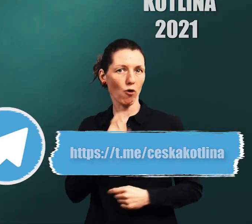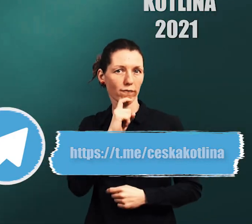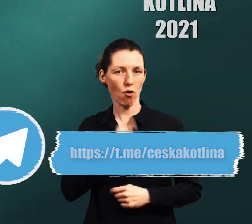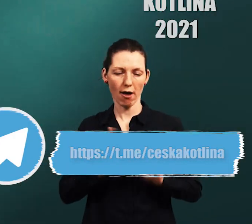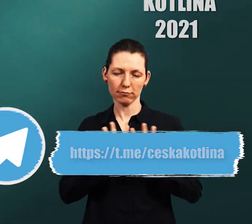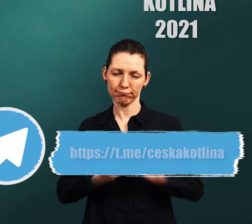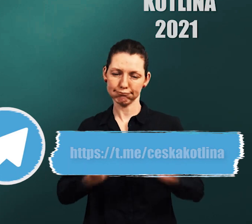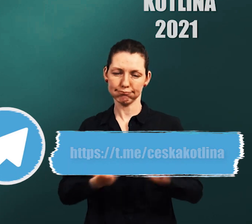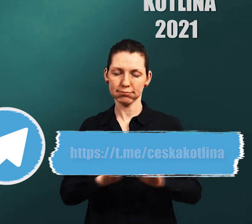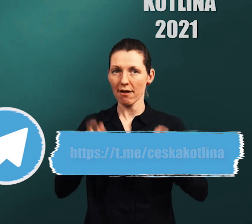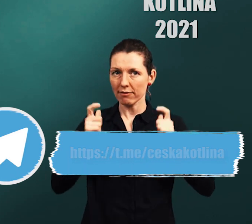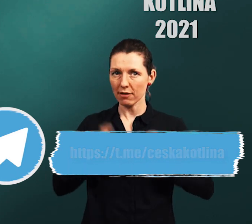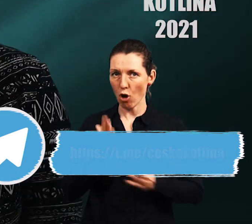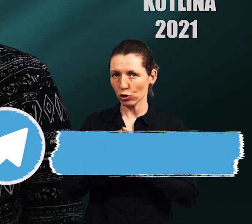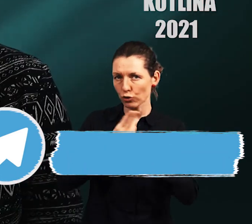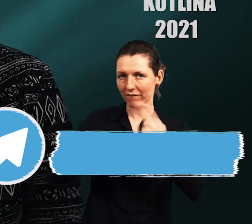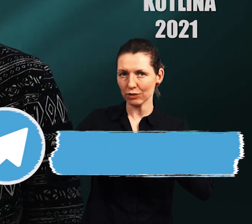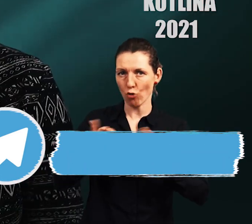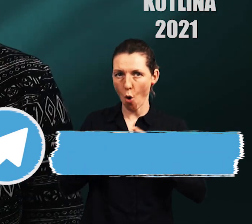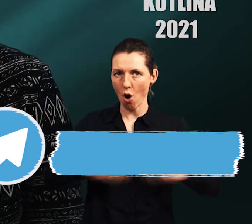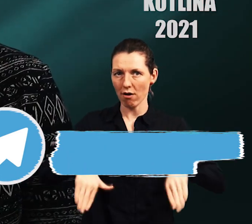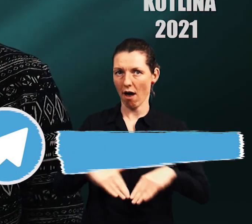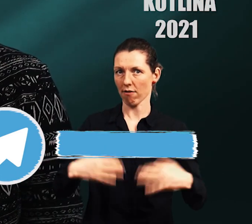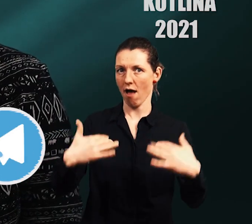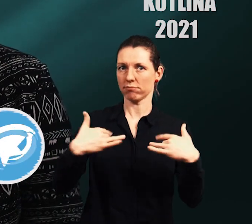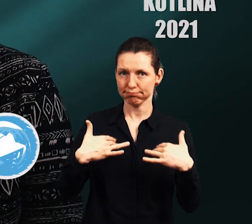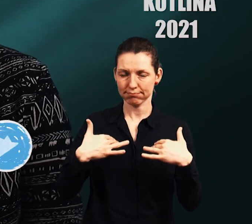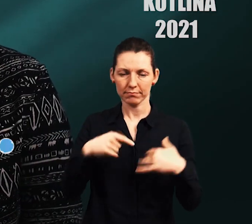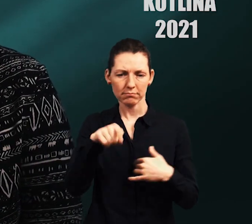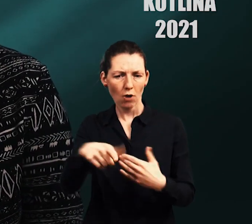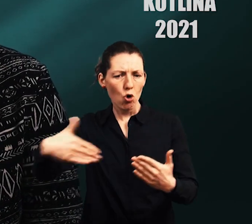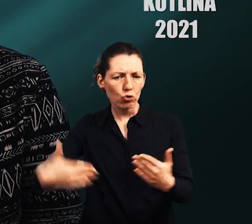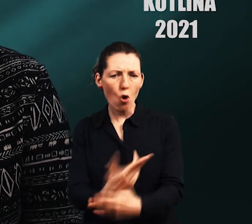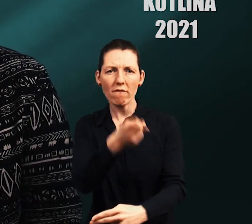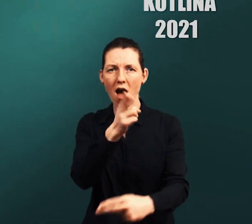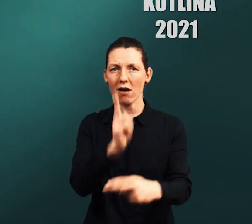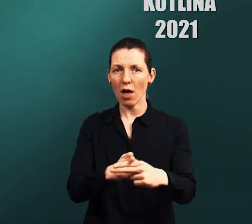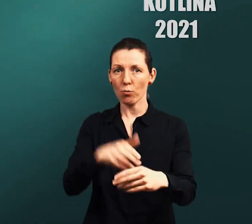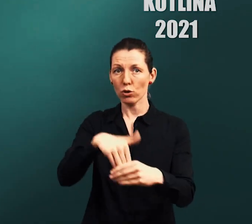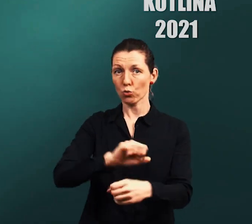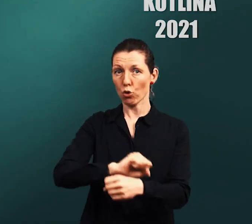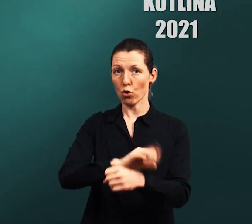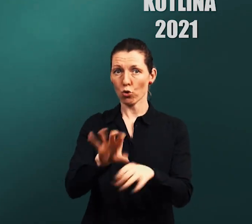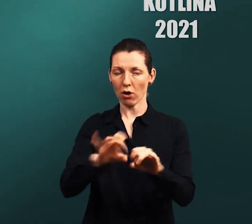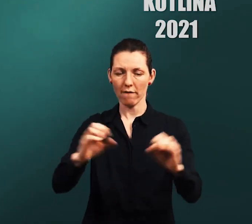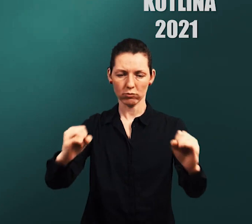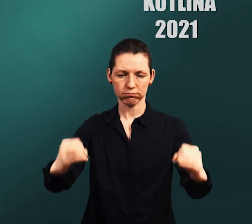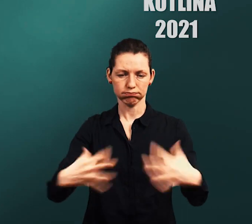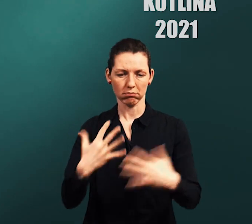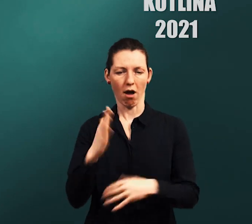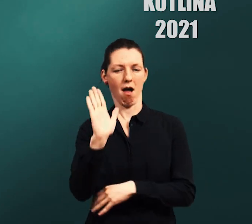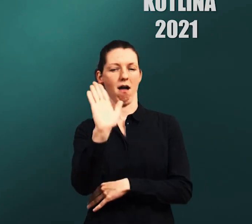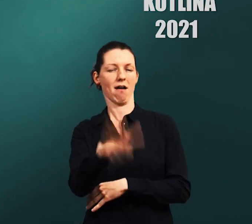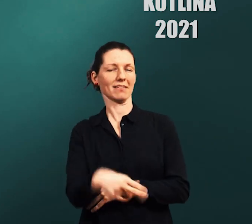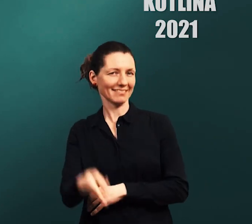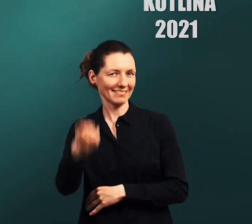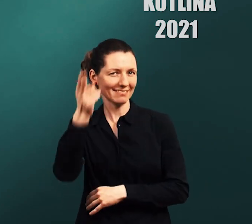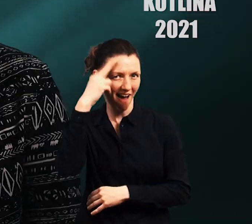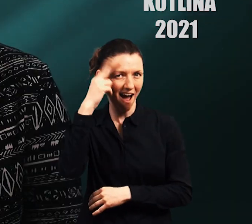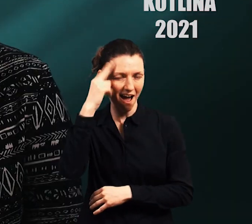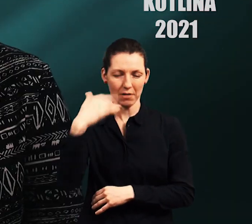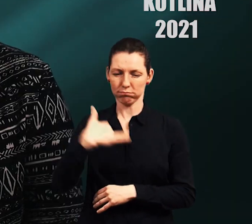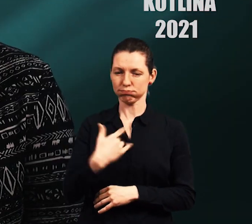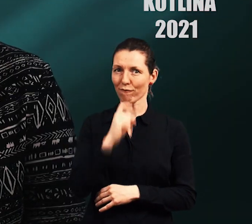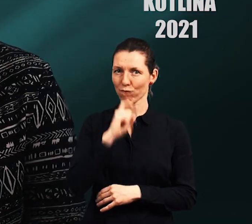tomto případě na setkání s koronavirem. Vakcína nás připraví na setkání s nepřítelem, budeme ozbrojeni a když se nás nepřítel příště